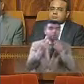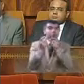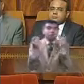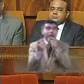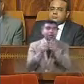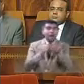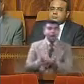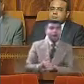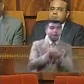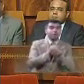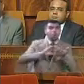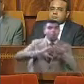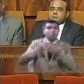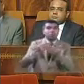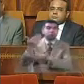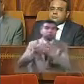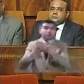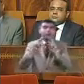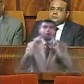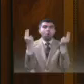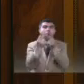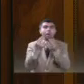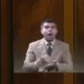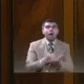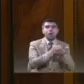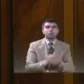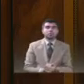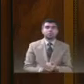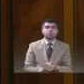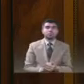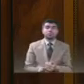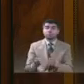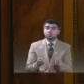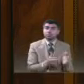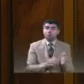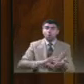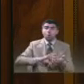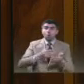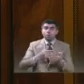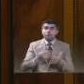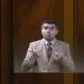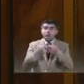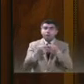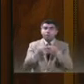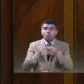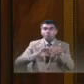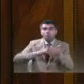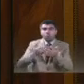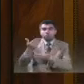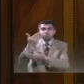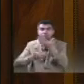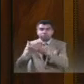الوطني خصوصا التمويل الخارجي. ولمواجهة هذه الوضعية عمدت الحكومة إلى تبني سياسة